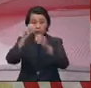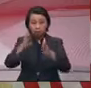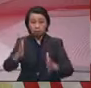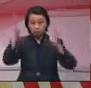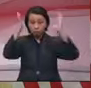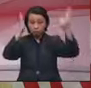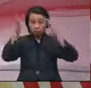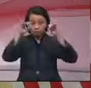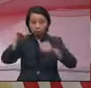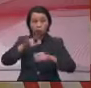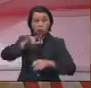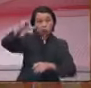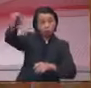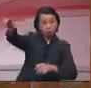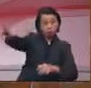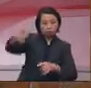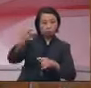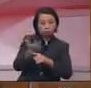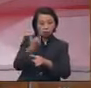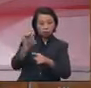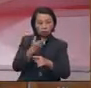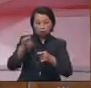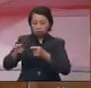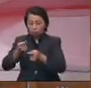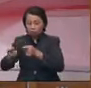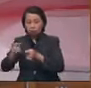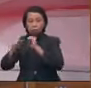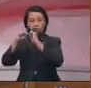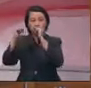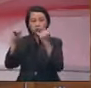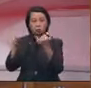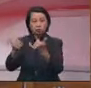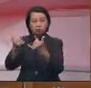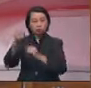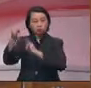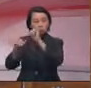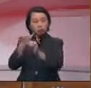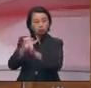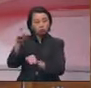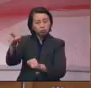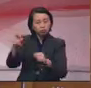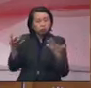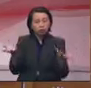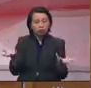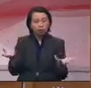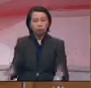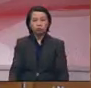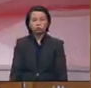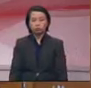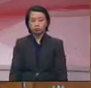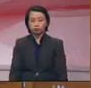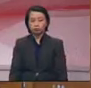Malaysia dibenarkan keluar negara bagi latihan yang dikendalikan oleh syarikat induk antarabangsa mereka? Ya,